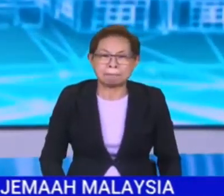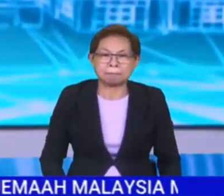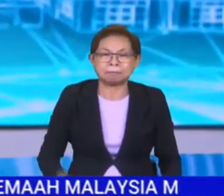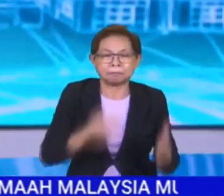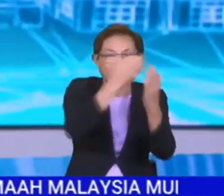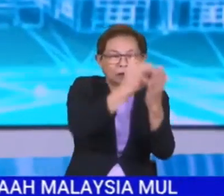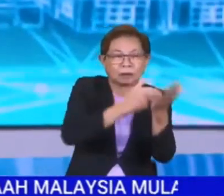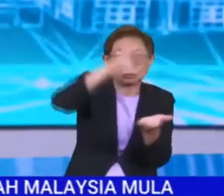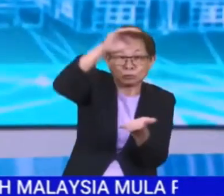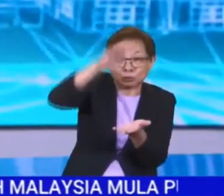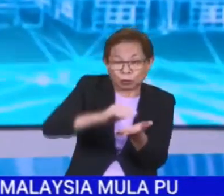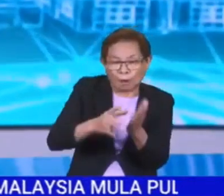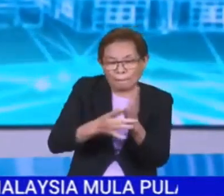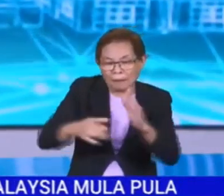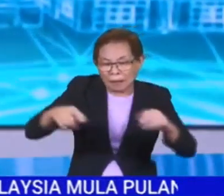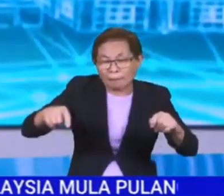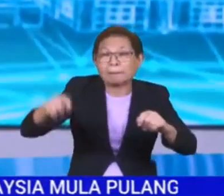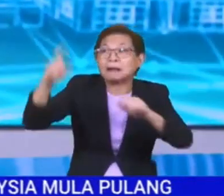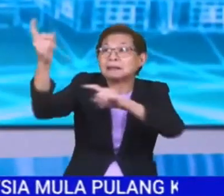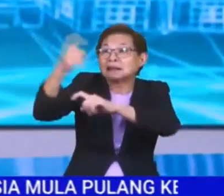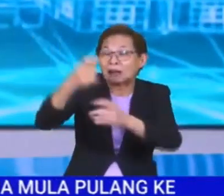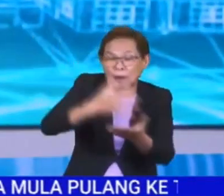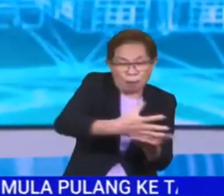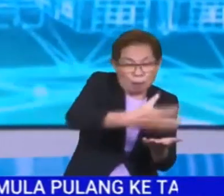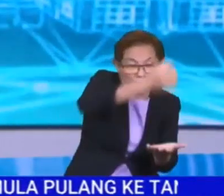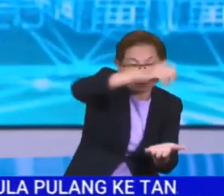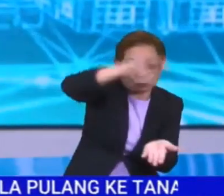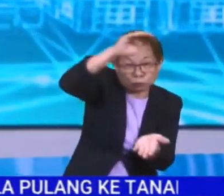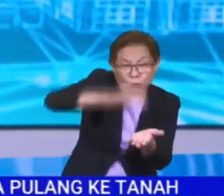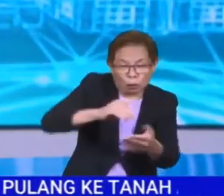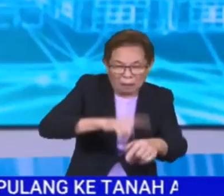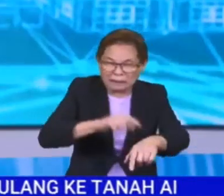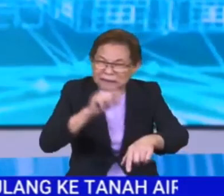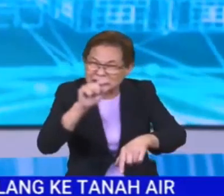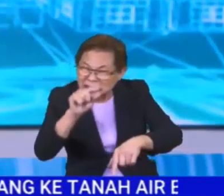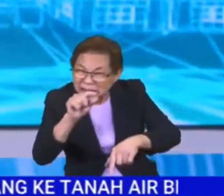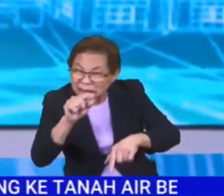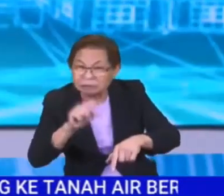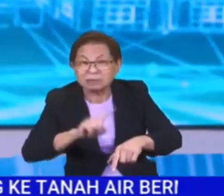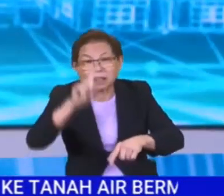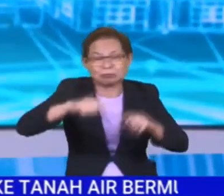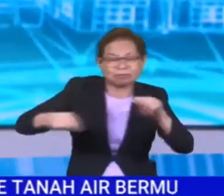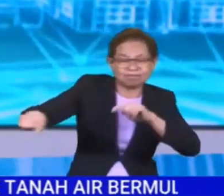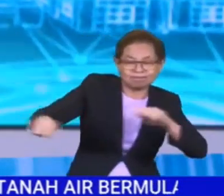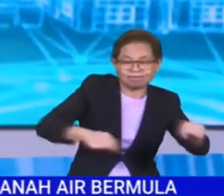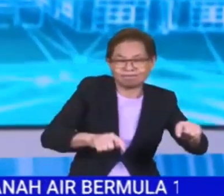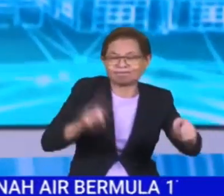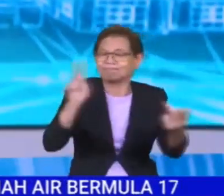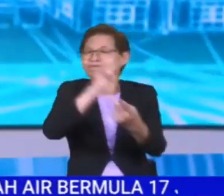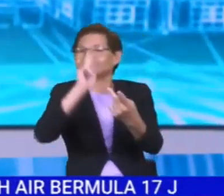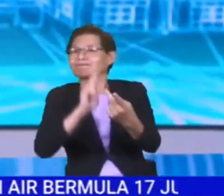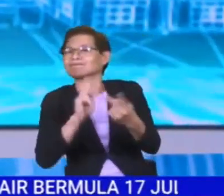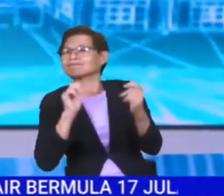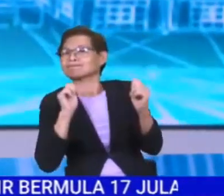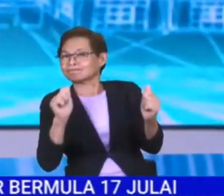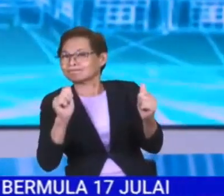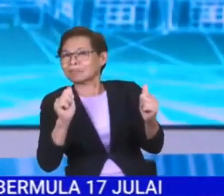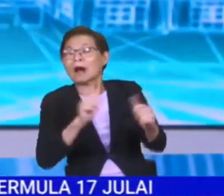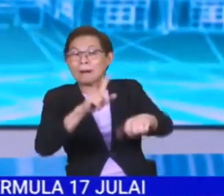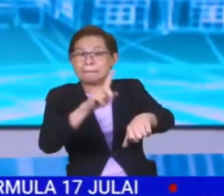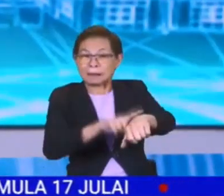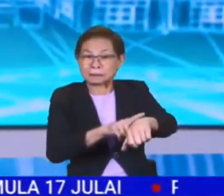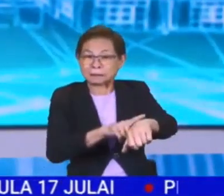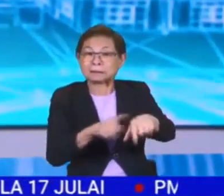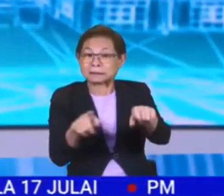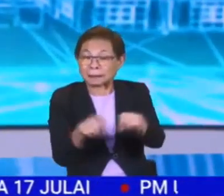Hai langkah menurunkan harga minyak sawit botol dalam masa terdekat merupakan satu tidak candi yang tepat pada masa yang